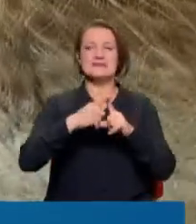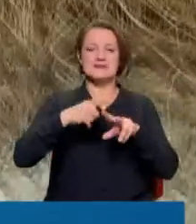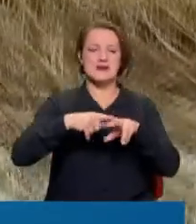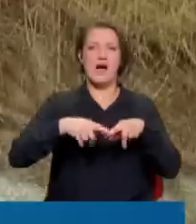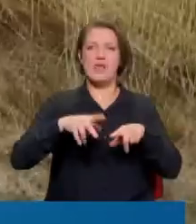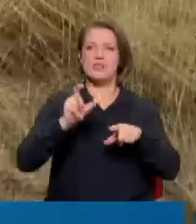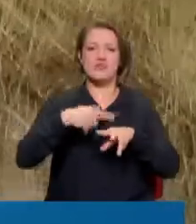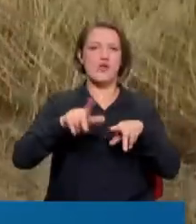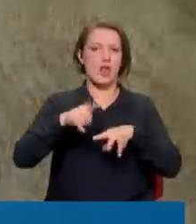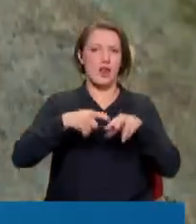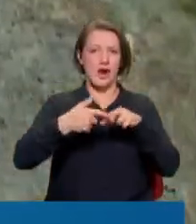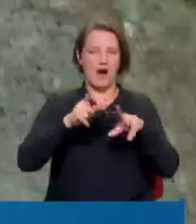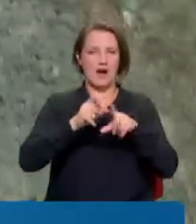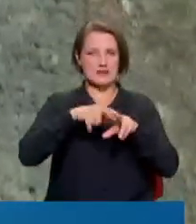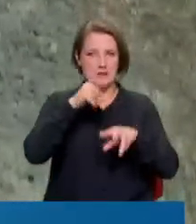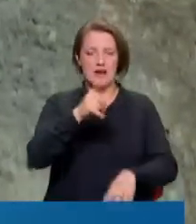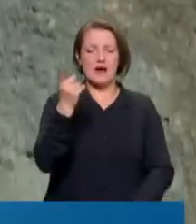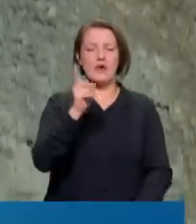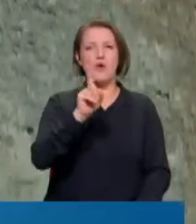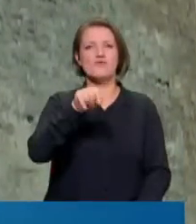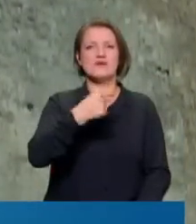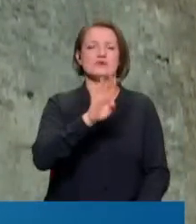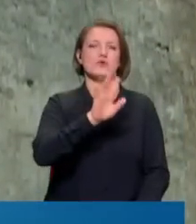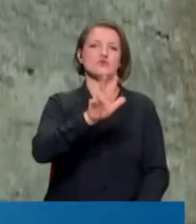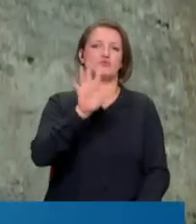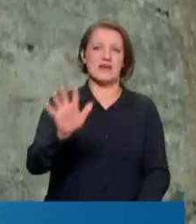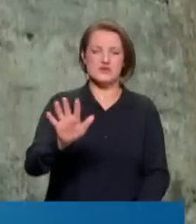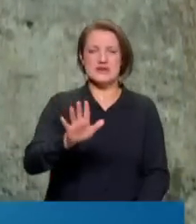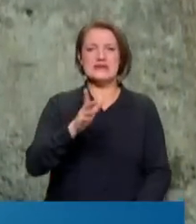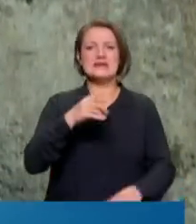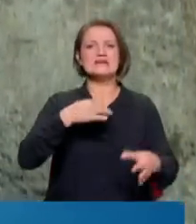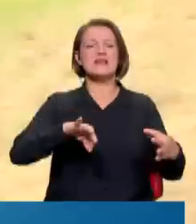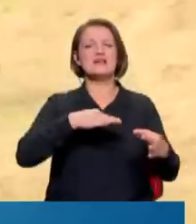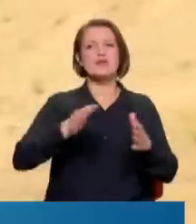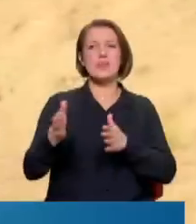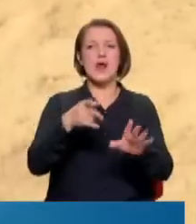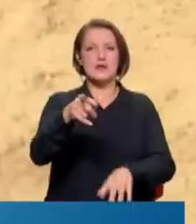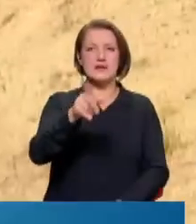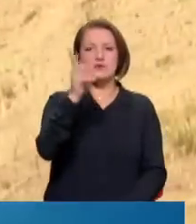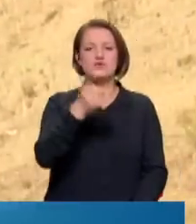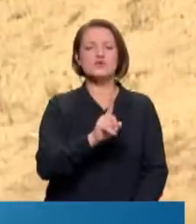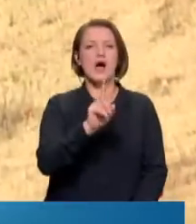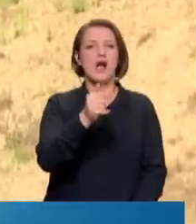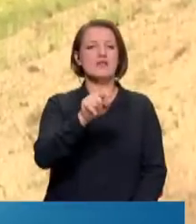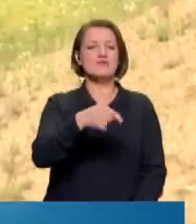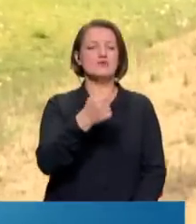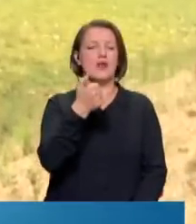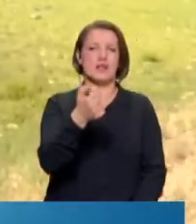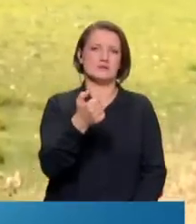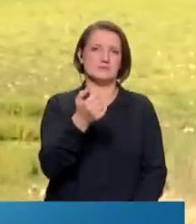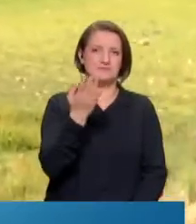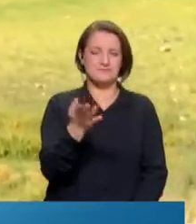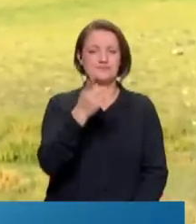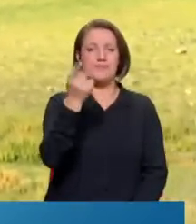66,25 terkosa % 110,00 6,14 Ali Bey'de